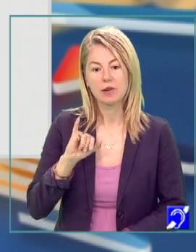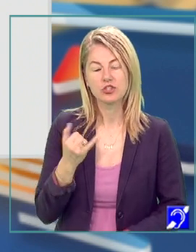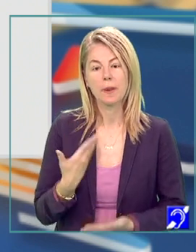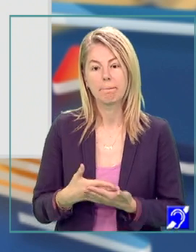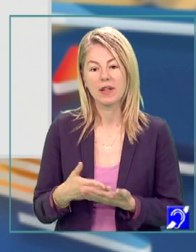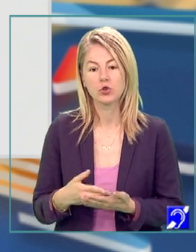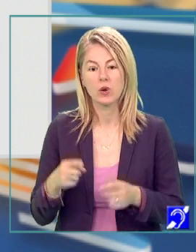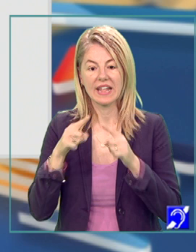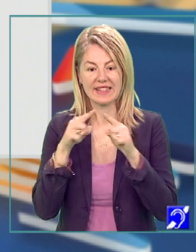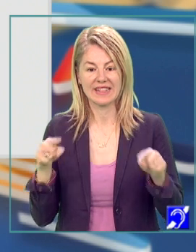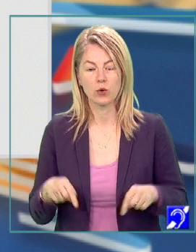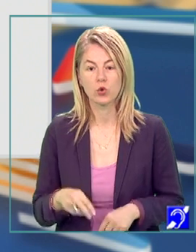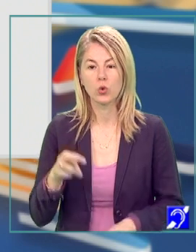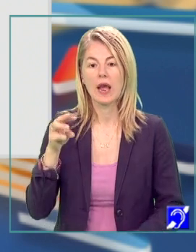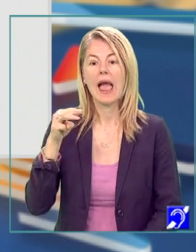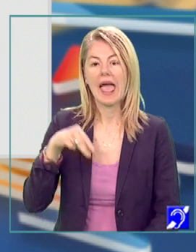pentru triunghiul